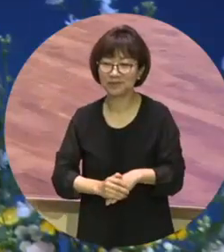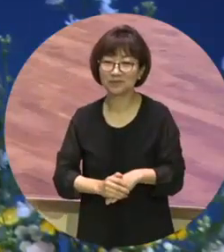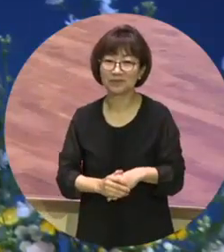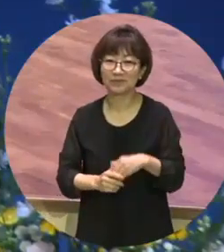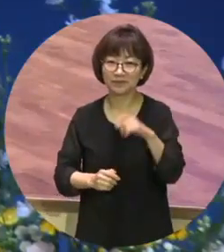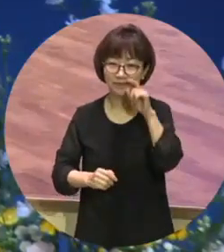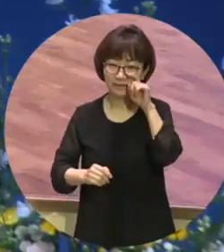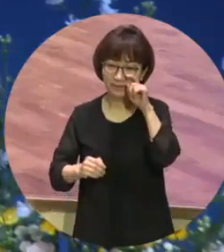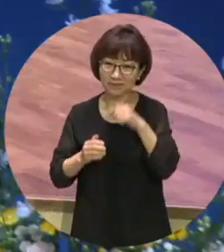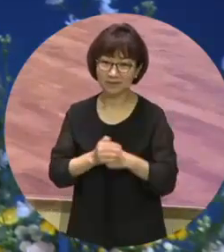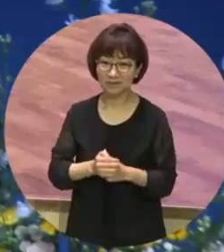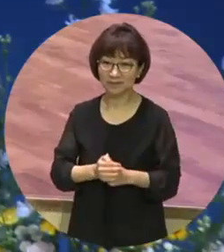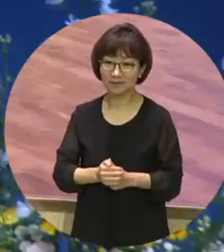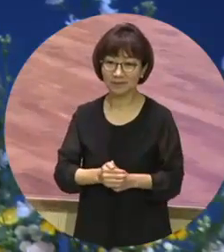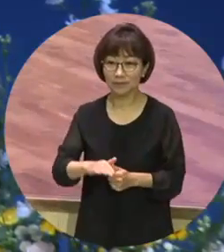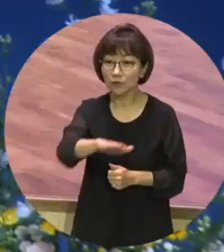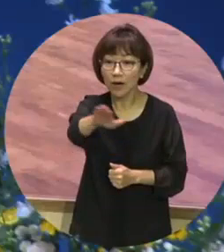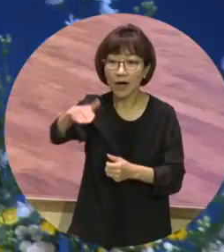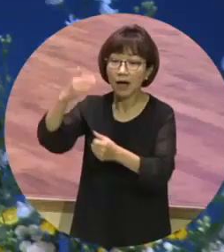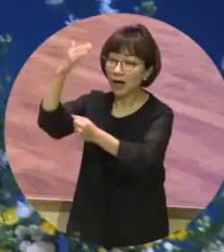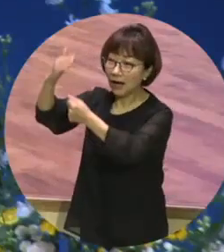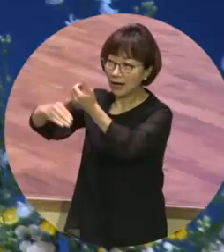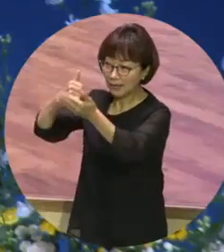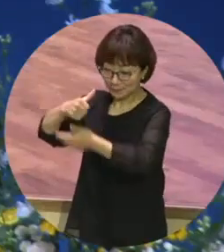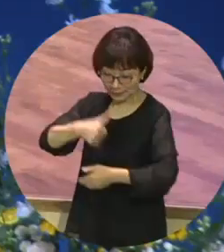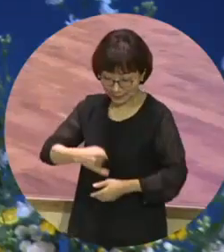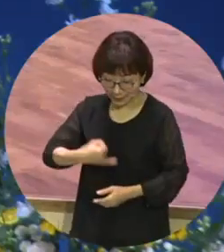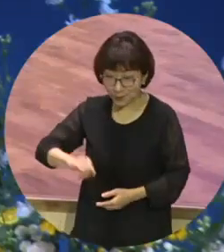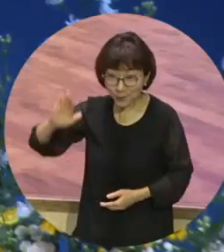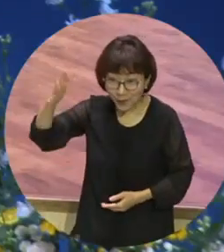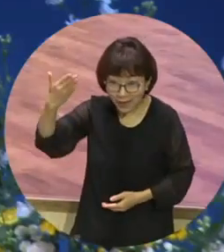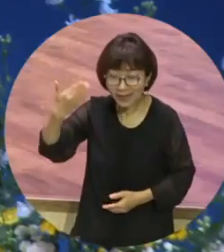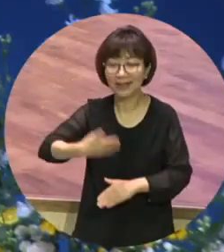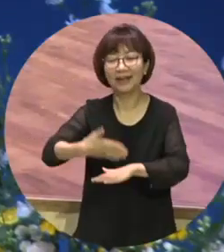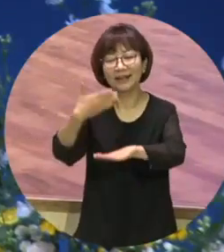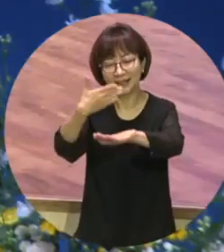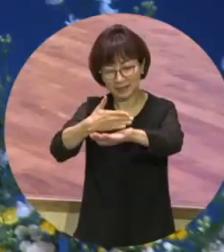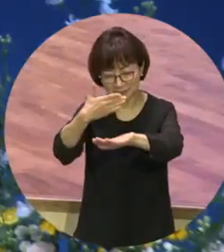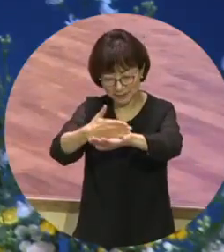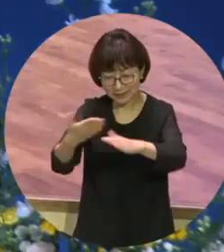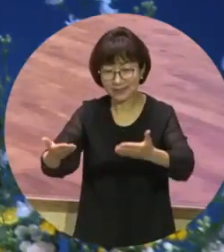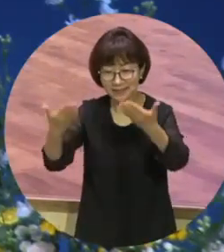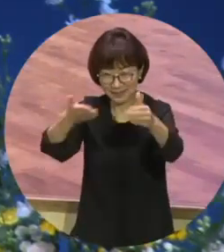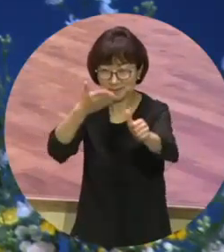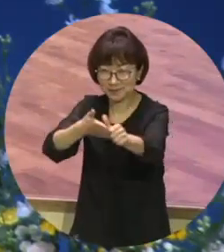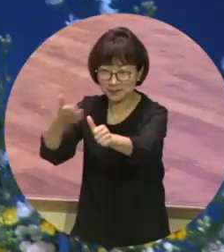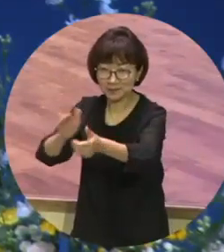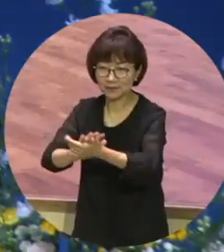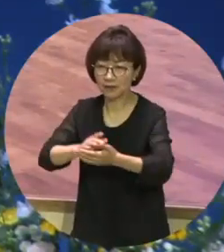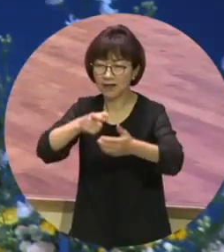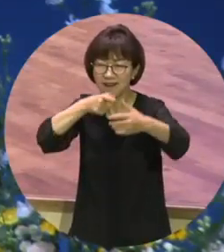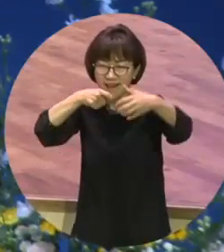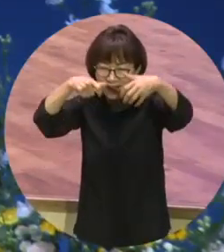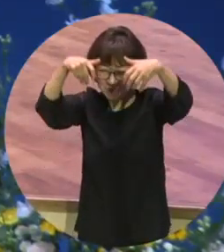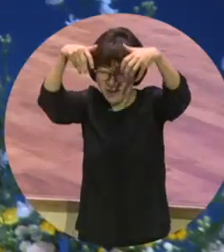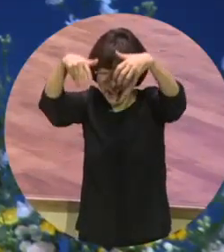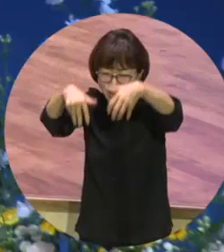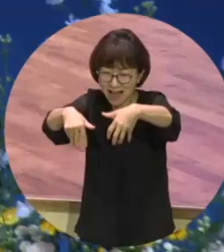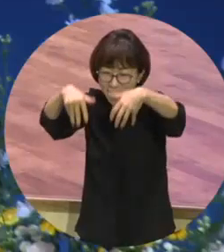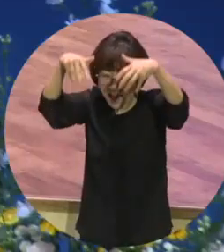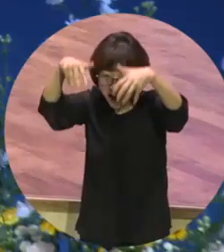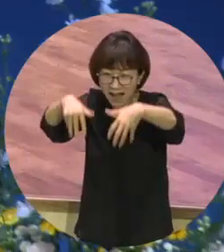하나님의 자녀가 된 것에 대해서 감사해라. 이렇게 비가 오지만은